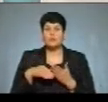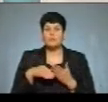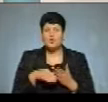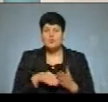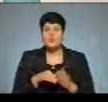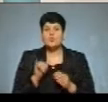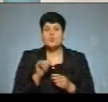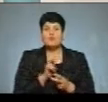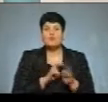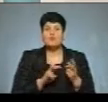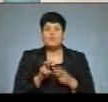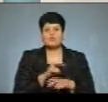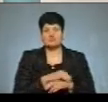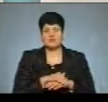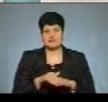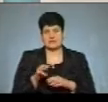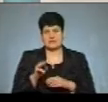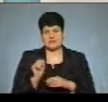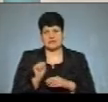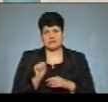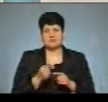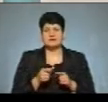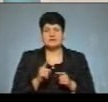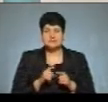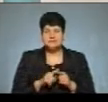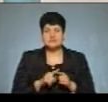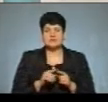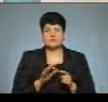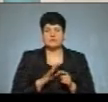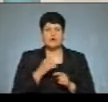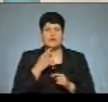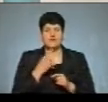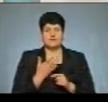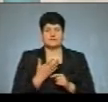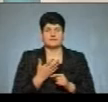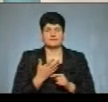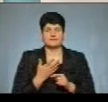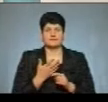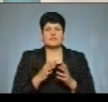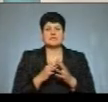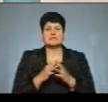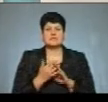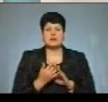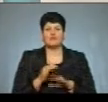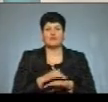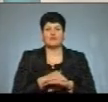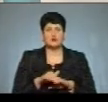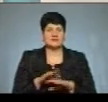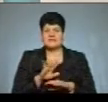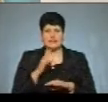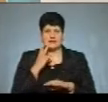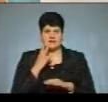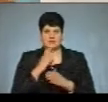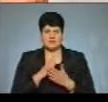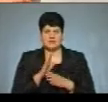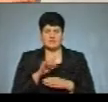в пошуку адресата. Тобто це іноді вона каже, ну, в селі вулиця не завжди,